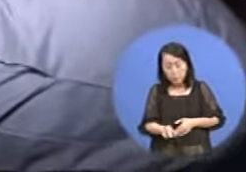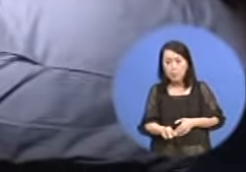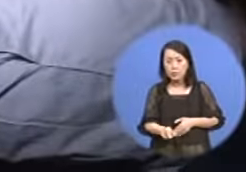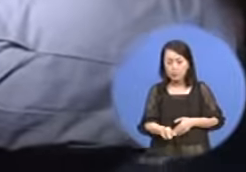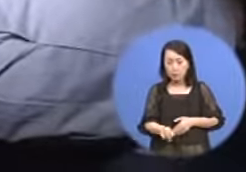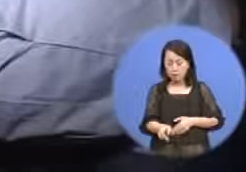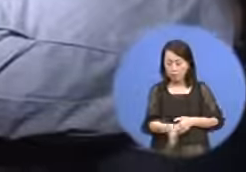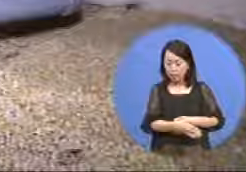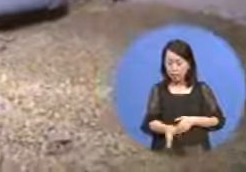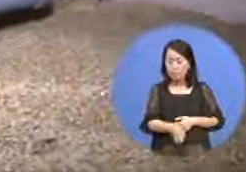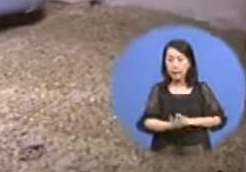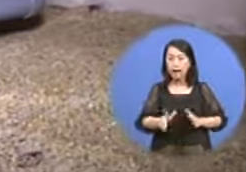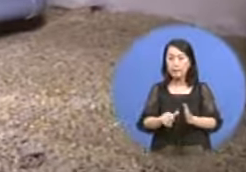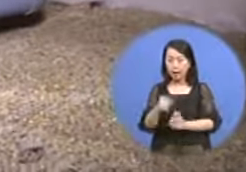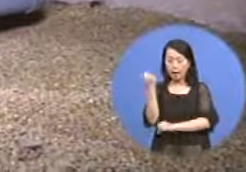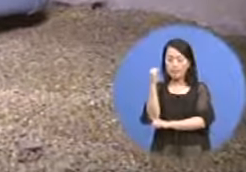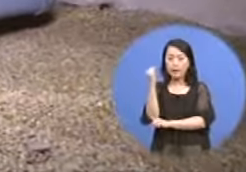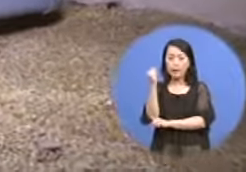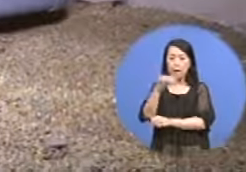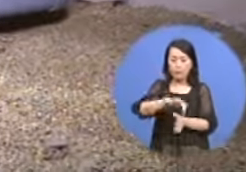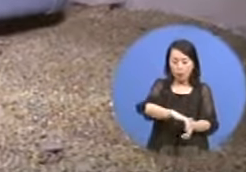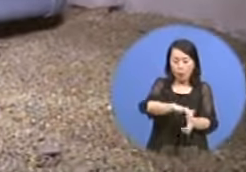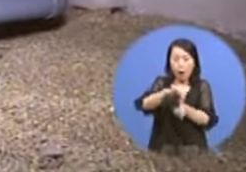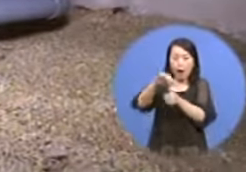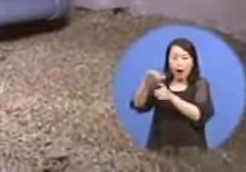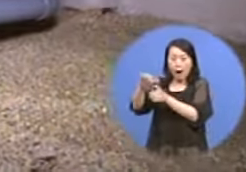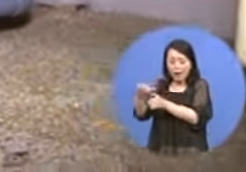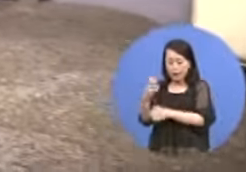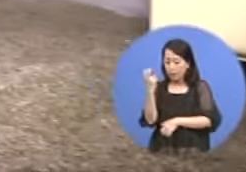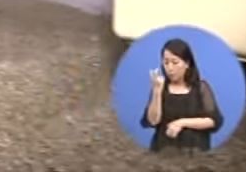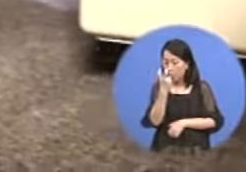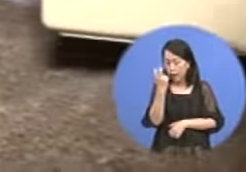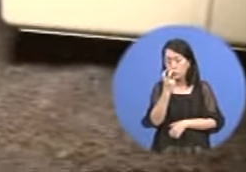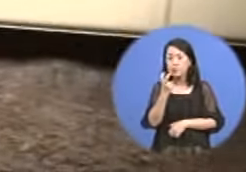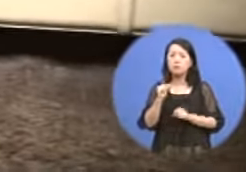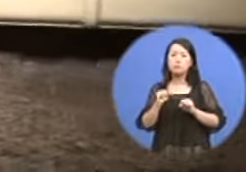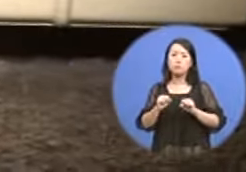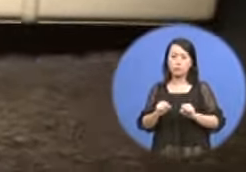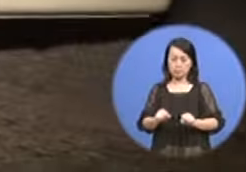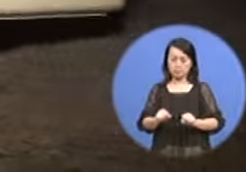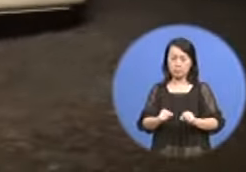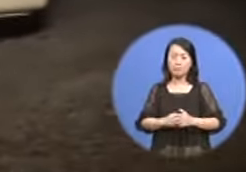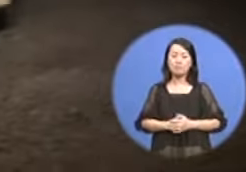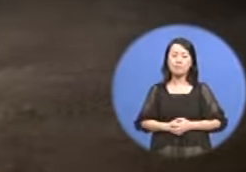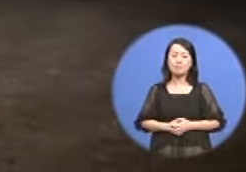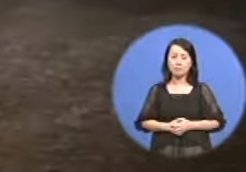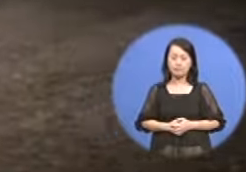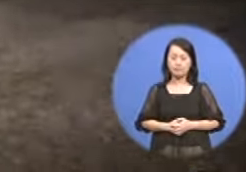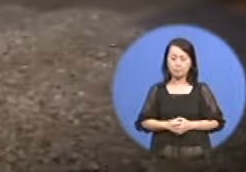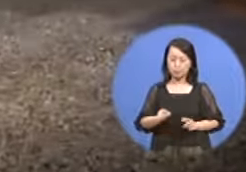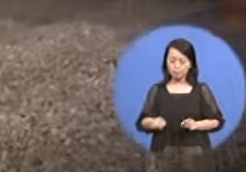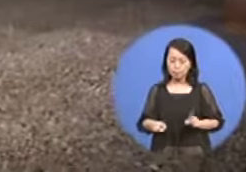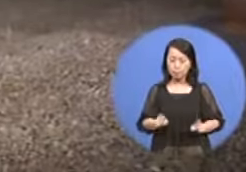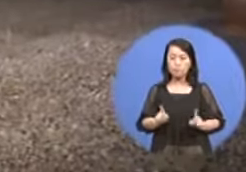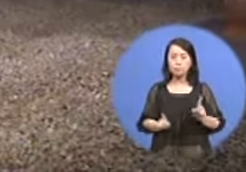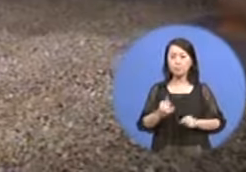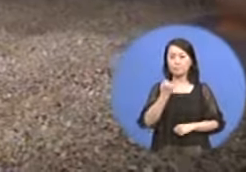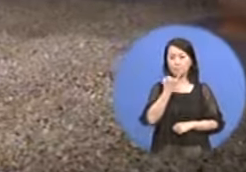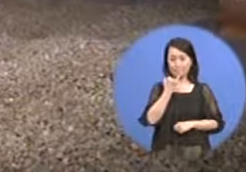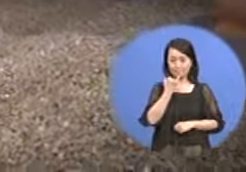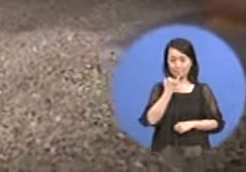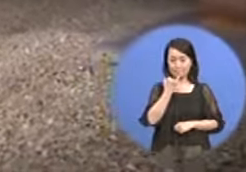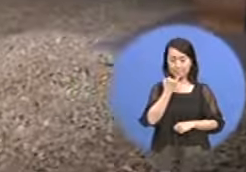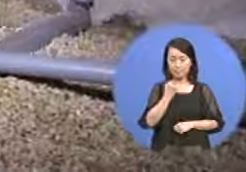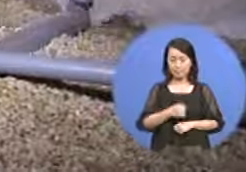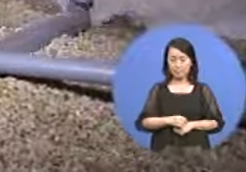がなければ畳を上げてですね、床下を確認することができますので、どちらでも大丈夫です。で、床